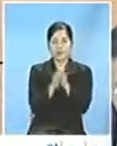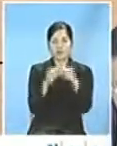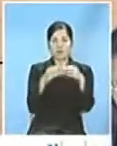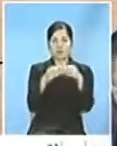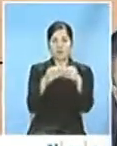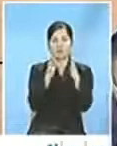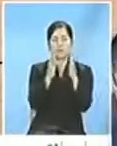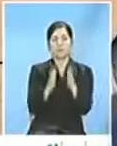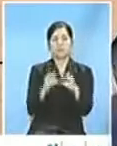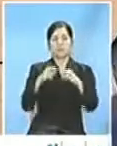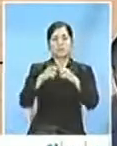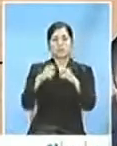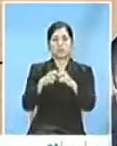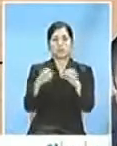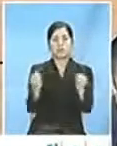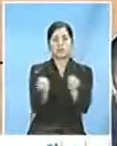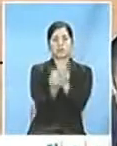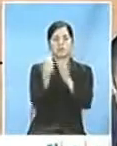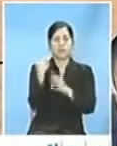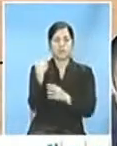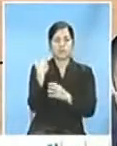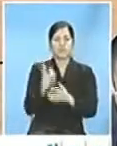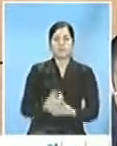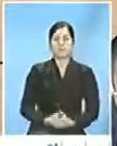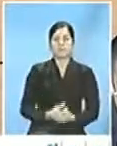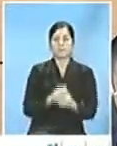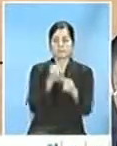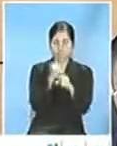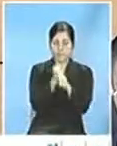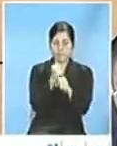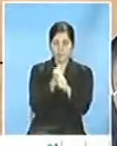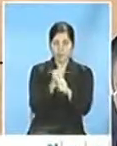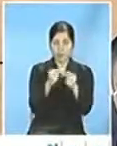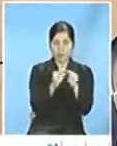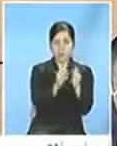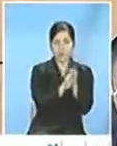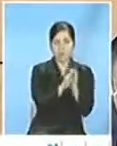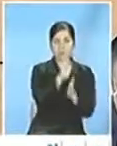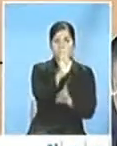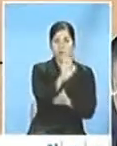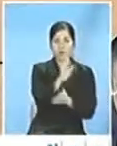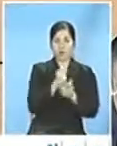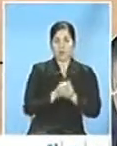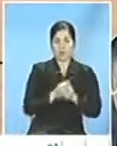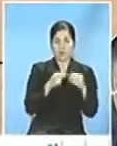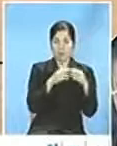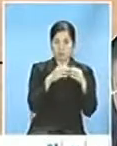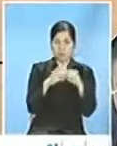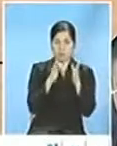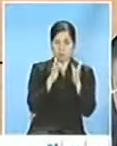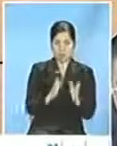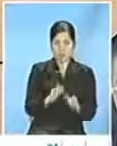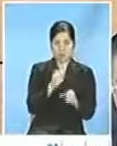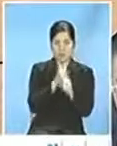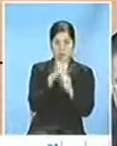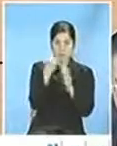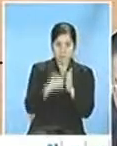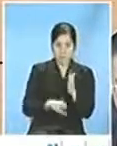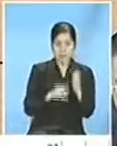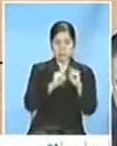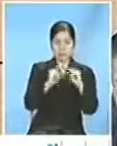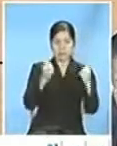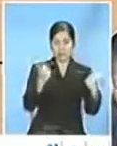ที่ได้รับผลกระทบและเป็นการเคลื่อนไหวร่วมกันของคนที่ได้รับโทษแต่กำลังหนีคดี